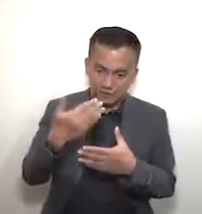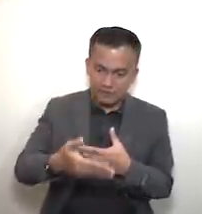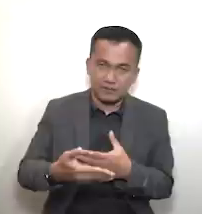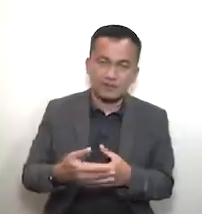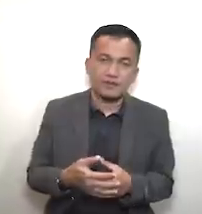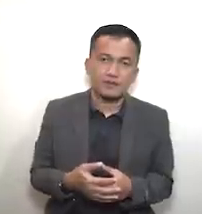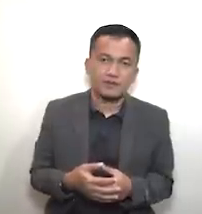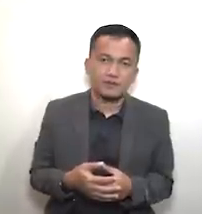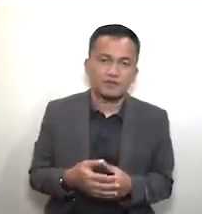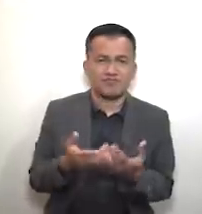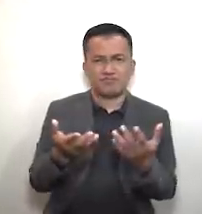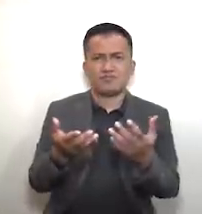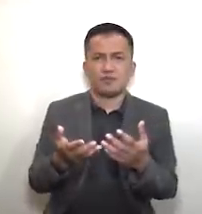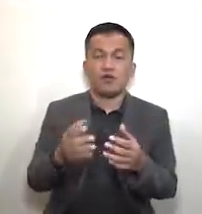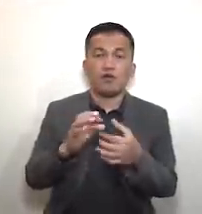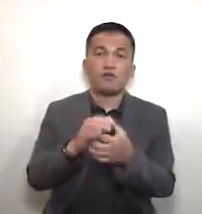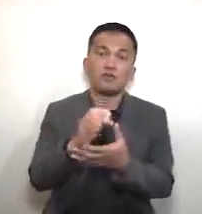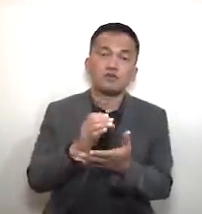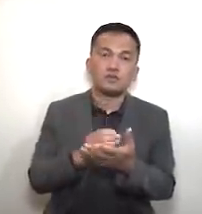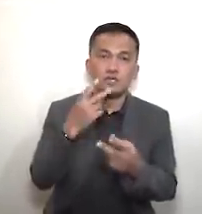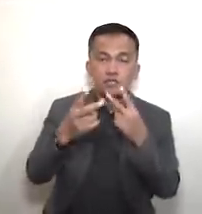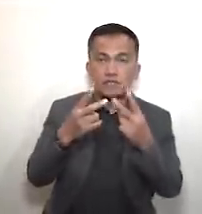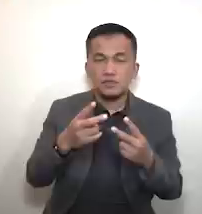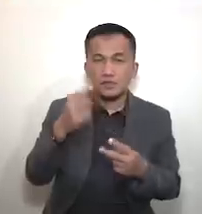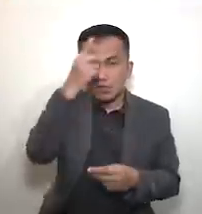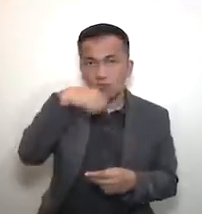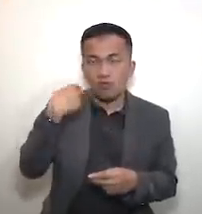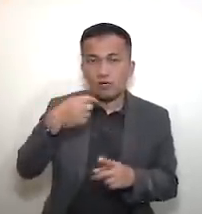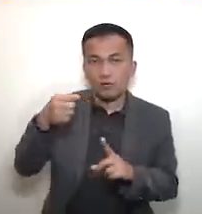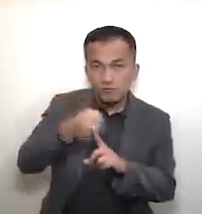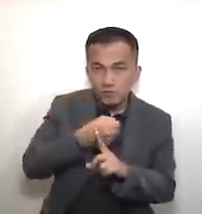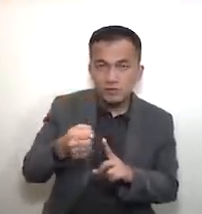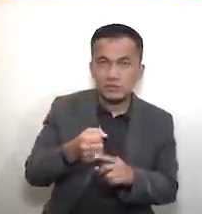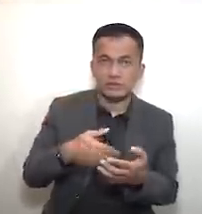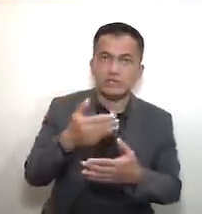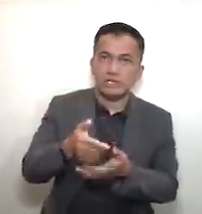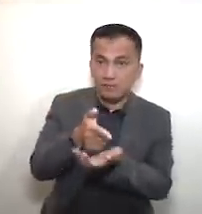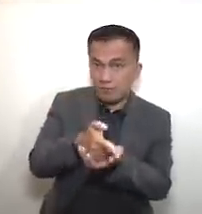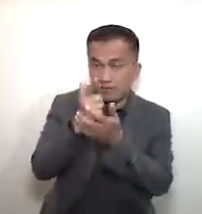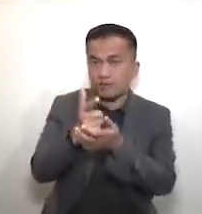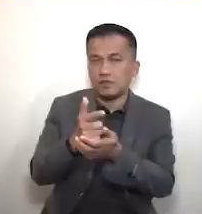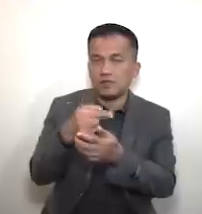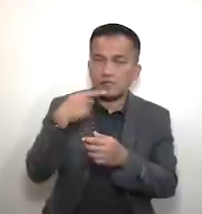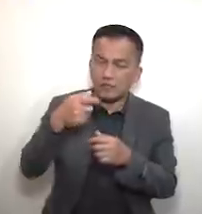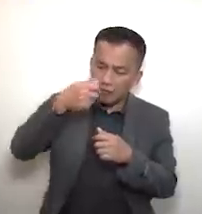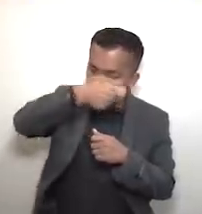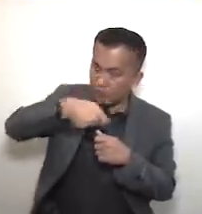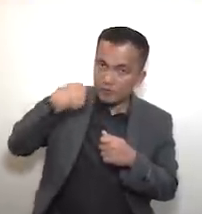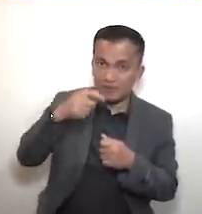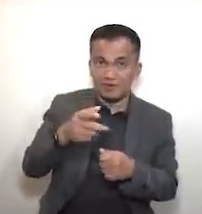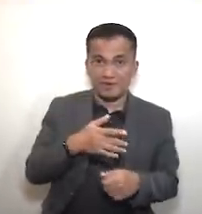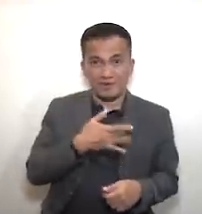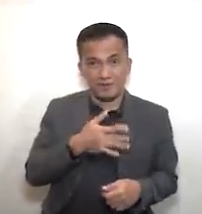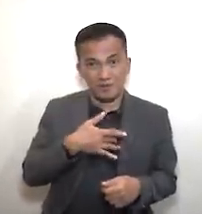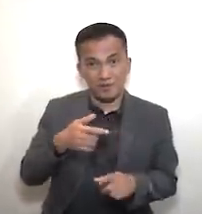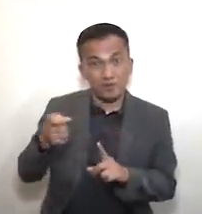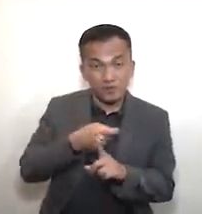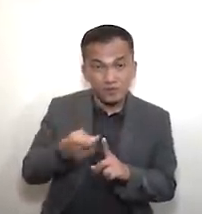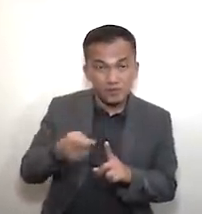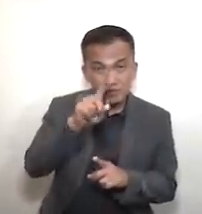Pagkatapos, eh, syempre, nakikita mo na yung mukha ng mga nagtotorture. Saka babaril. Tapos talagang kalitante 8. Natikman mo na boss yan na